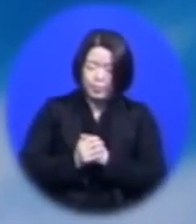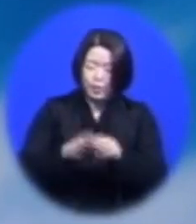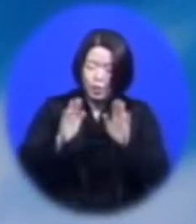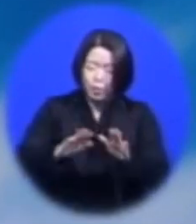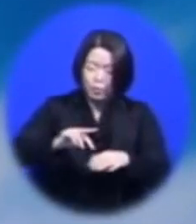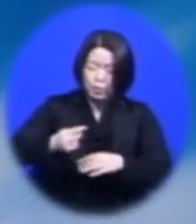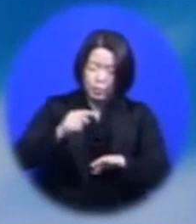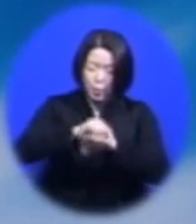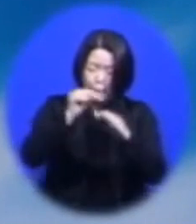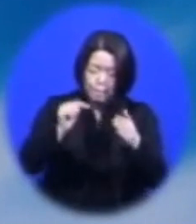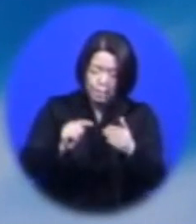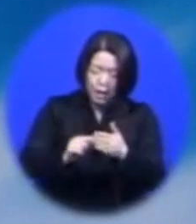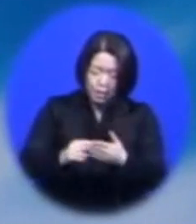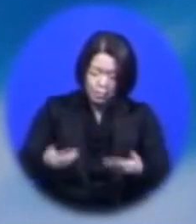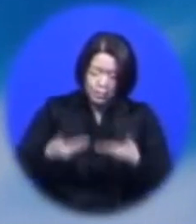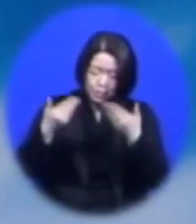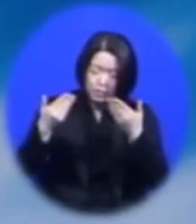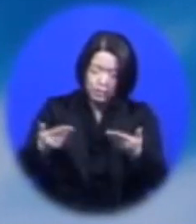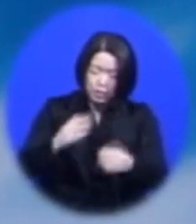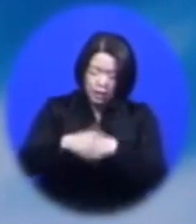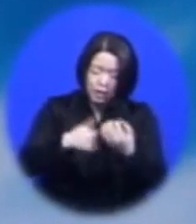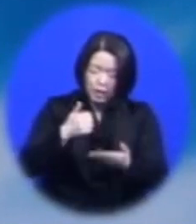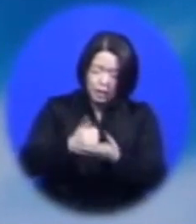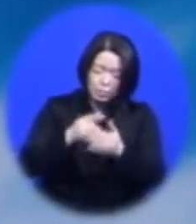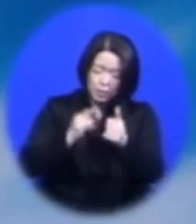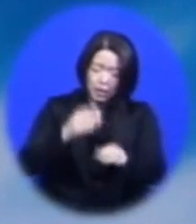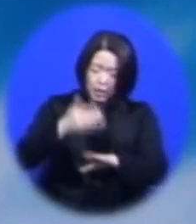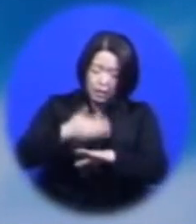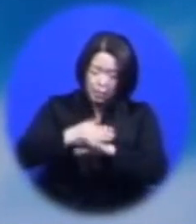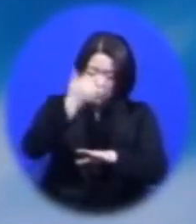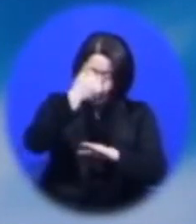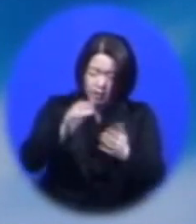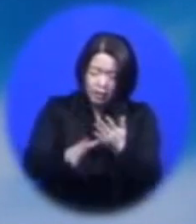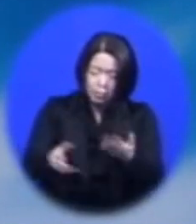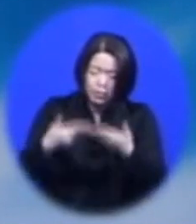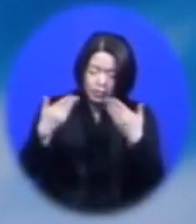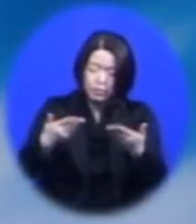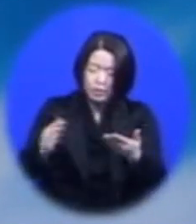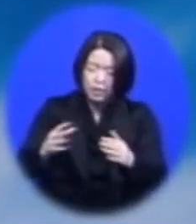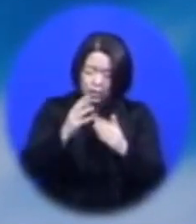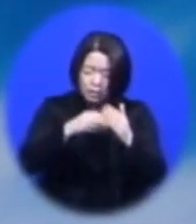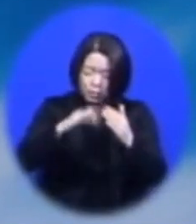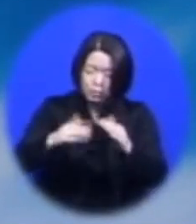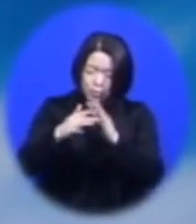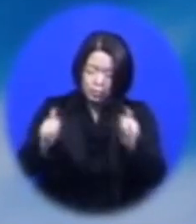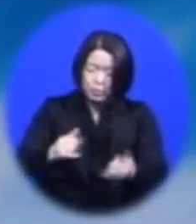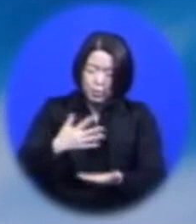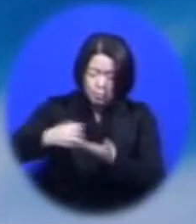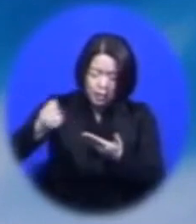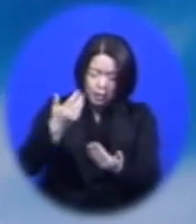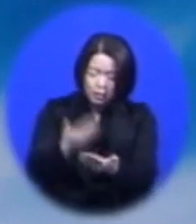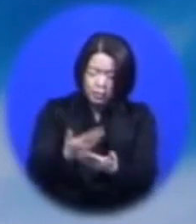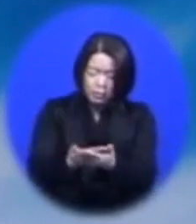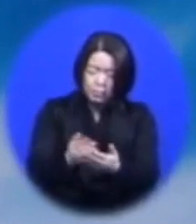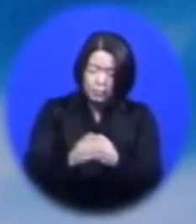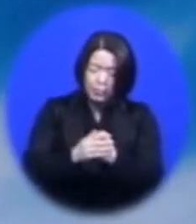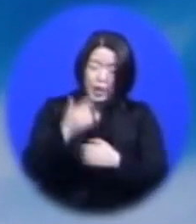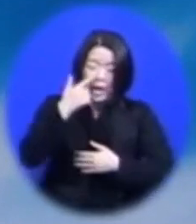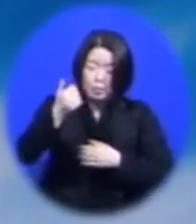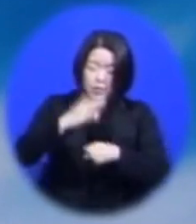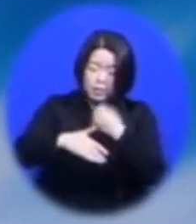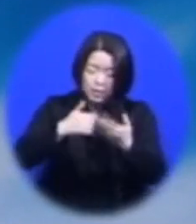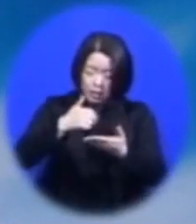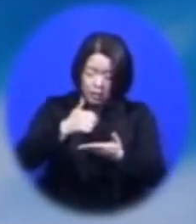오늘도 마음의 전심을 다하여 하나님께 감사의 예물을 드린 성도들을 받아주소서. 아버지